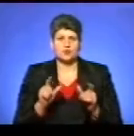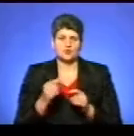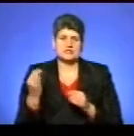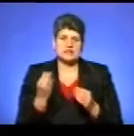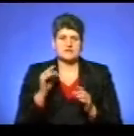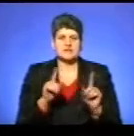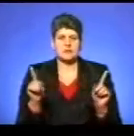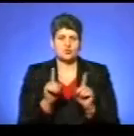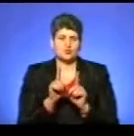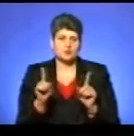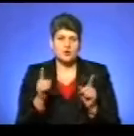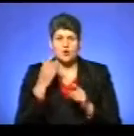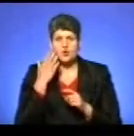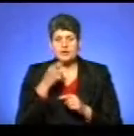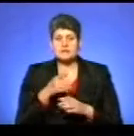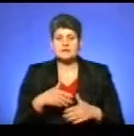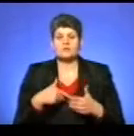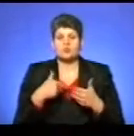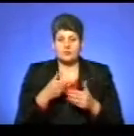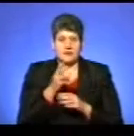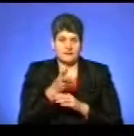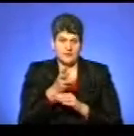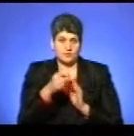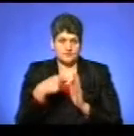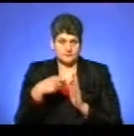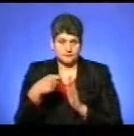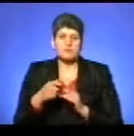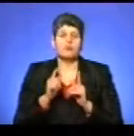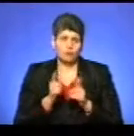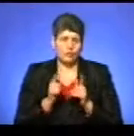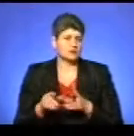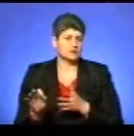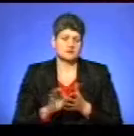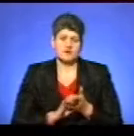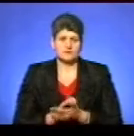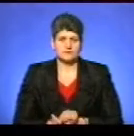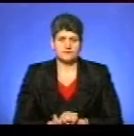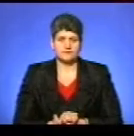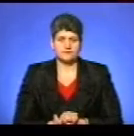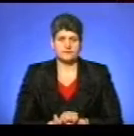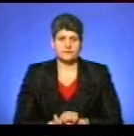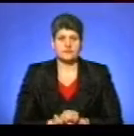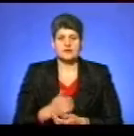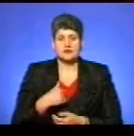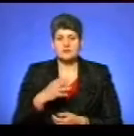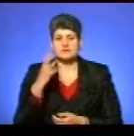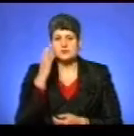цікавиться музикою. Тож, коли їм запропонували знятися у відеоролику, погодилися одразу. Рахую, що в наш